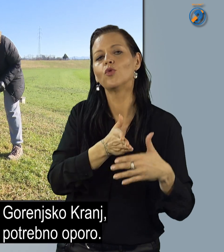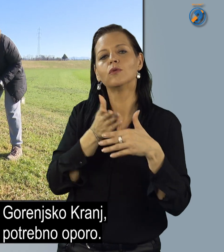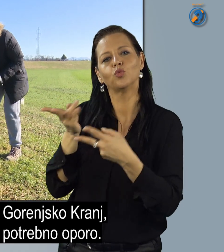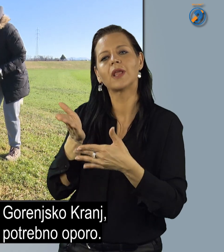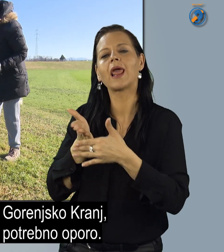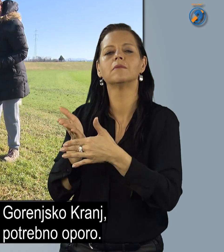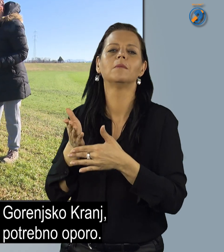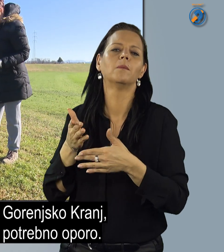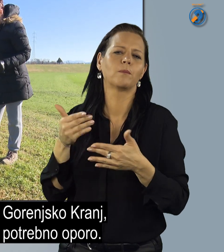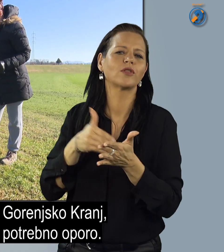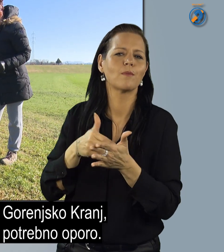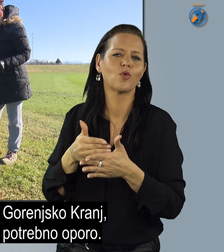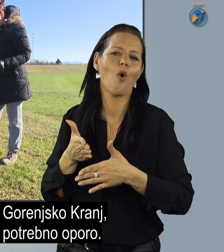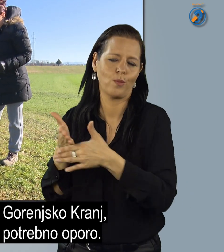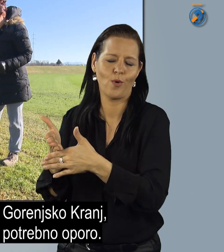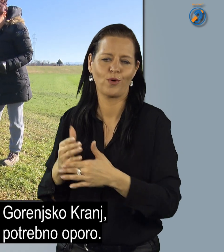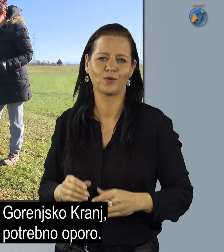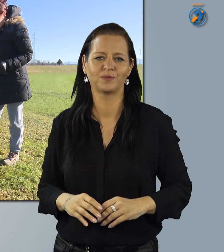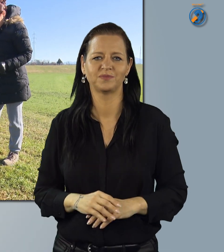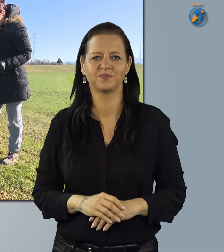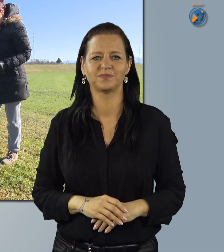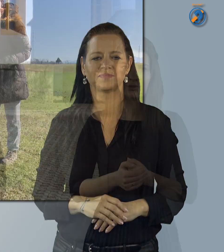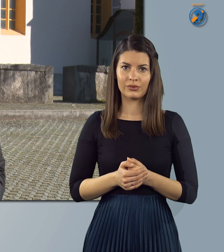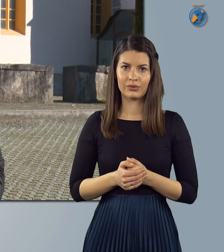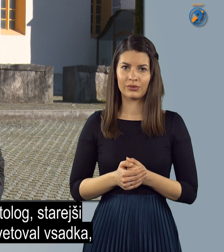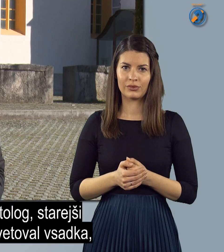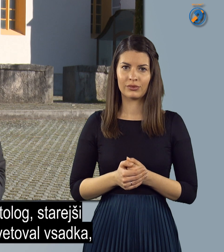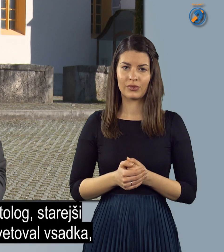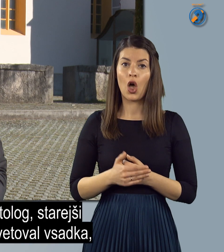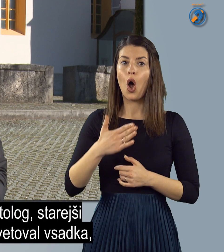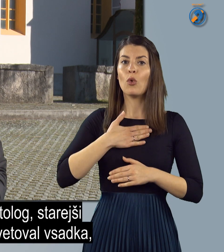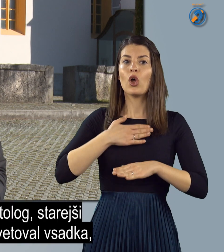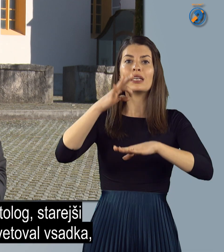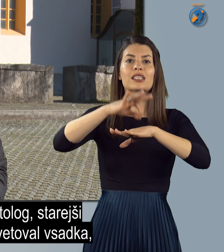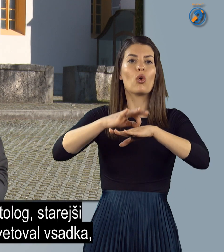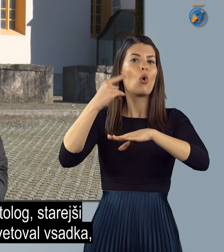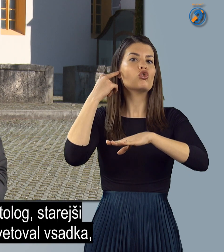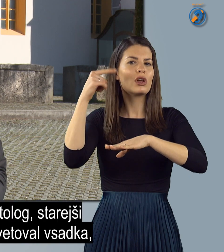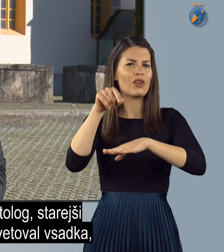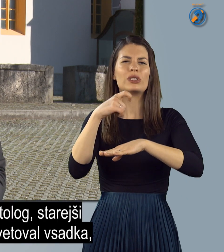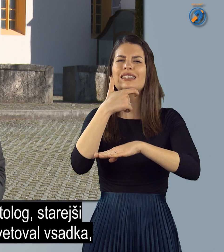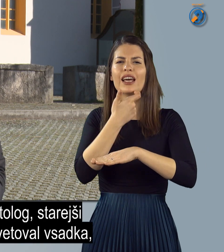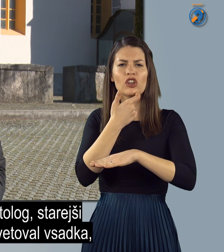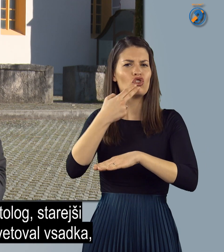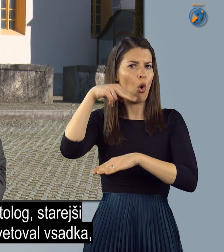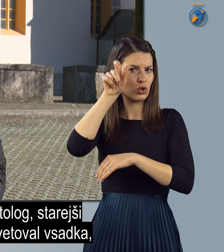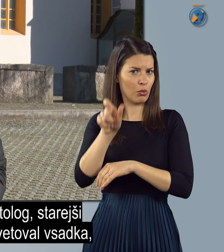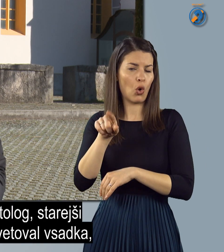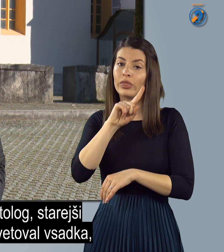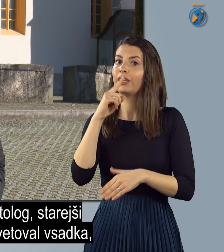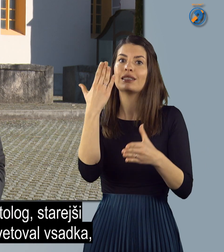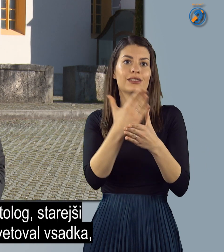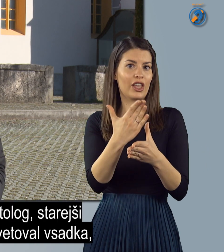Gorenjsko, Kranj, kjer so ji nudili potrebno oporo. Meni moj otolog, starejši gospod,